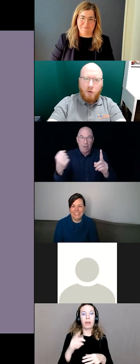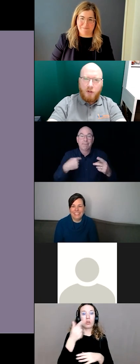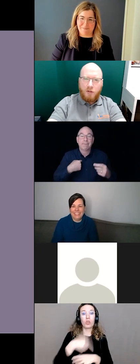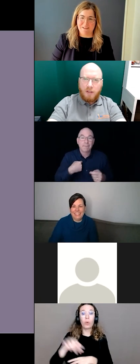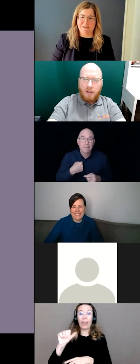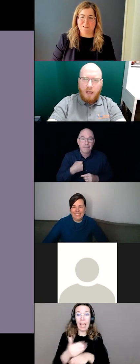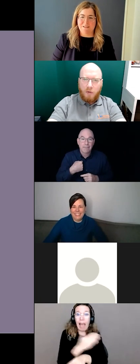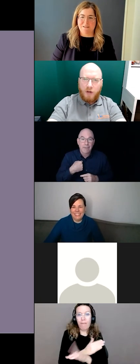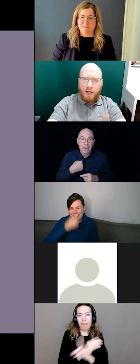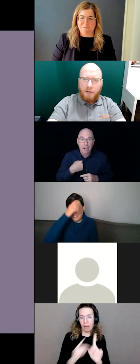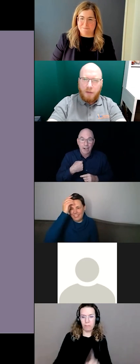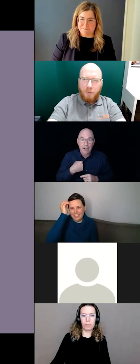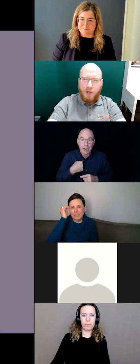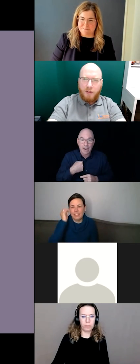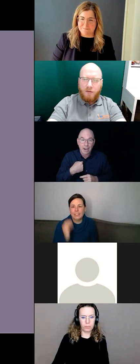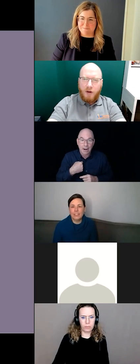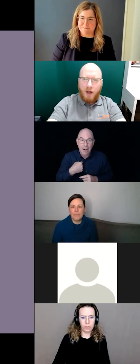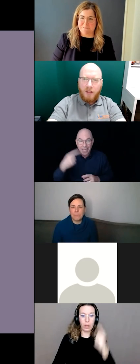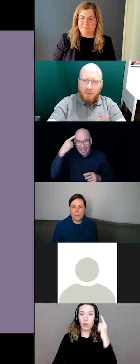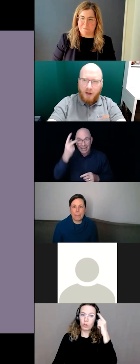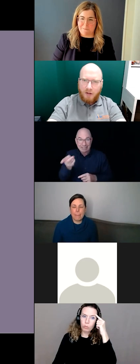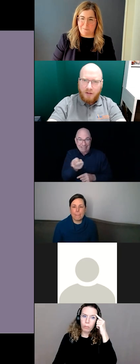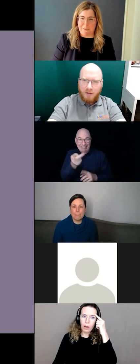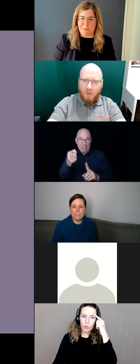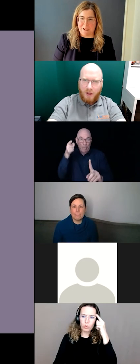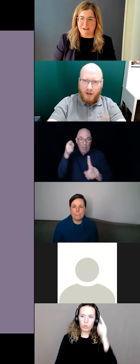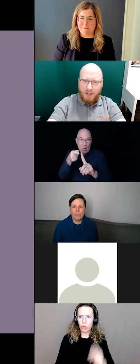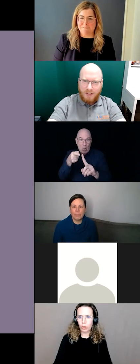je pense qu'on pourrait tous bénéficier